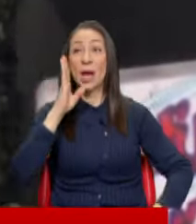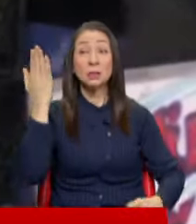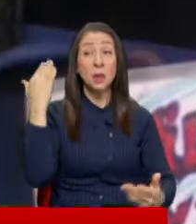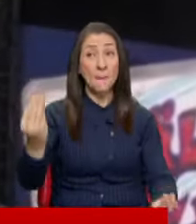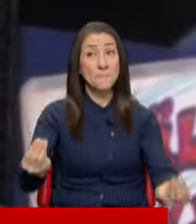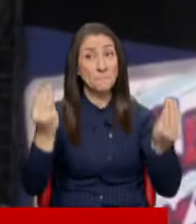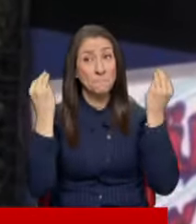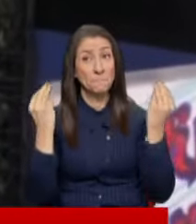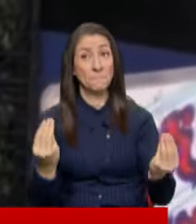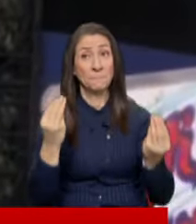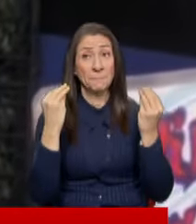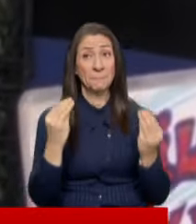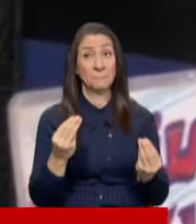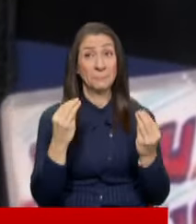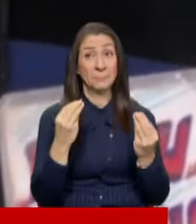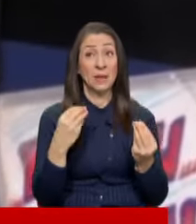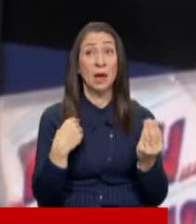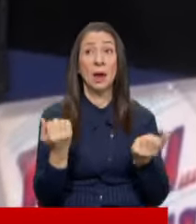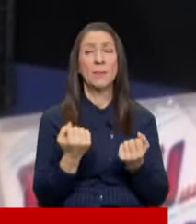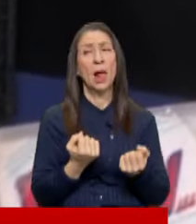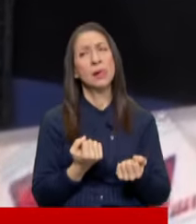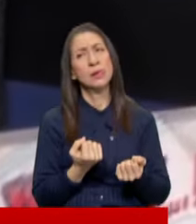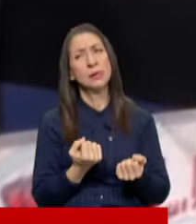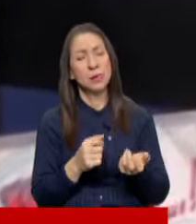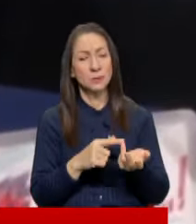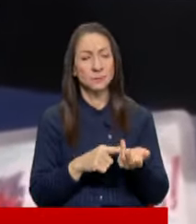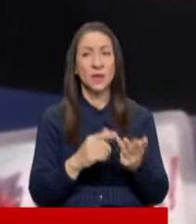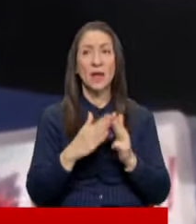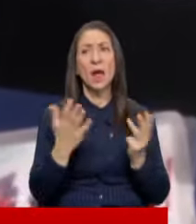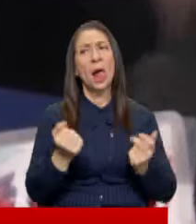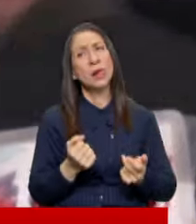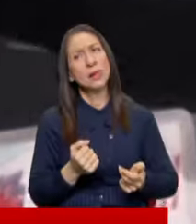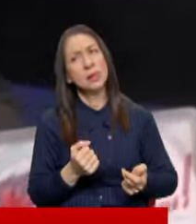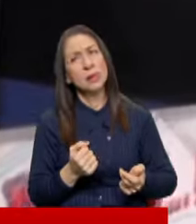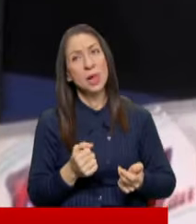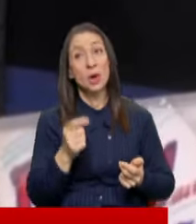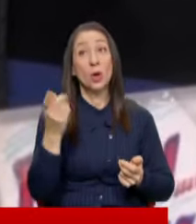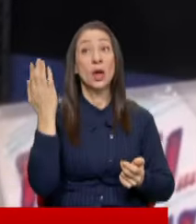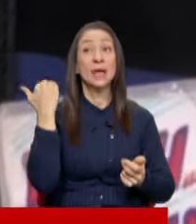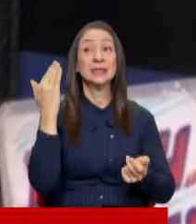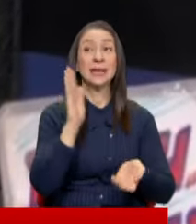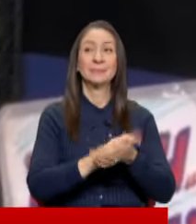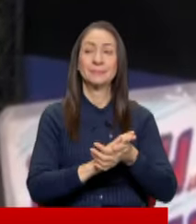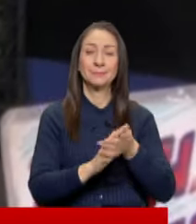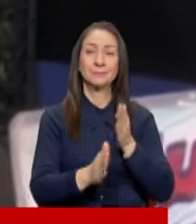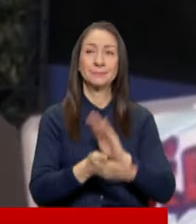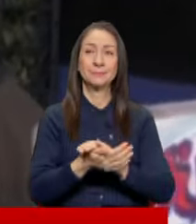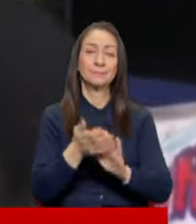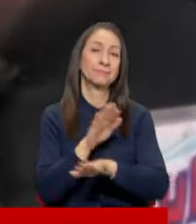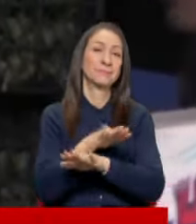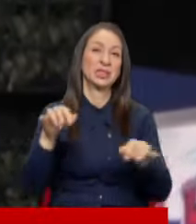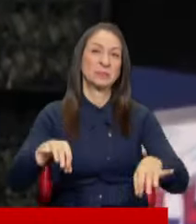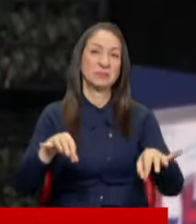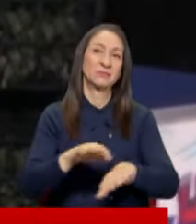güzeldir biraz ne araba alabilirim Ne ev alabilirim O eskidir şimdi geçti